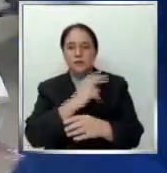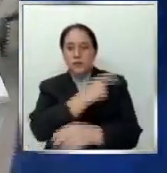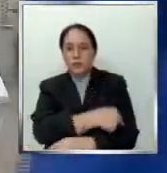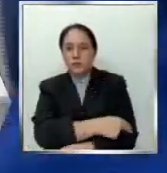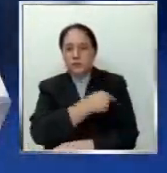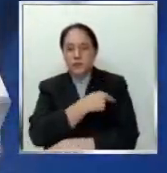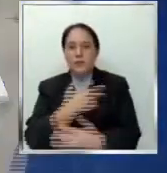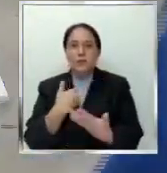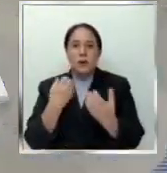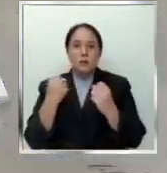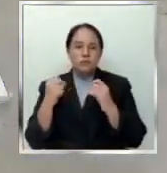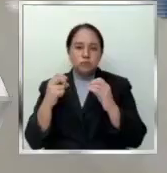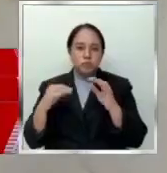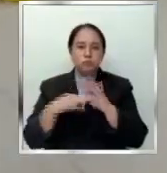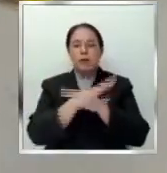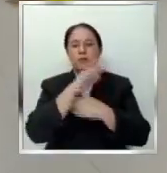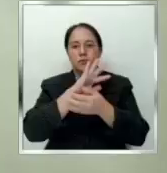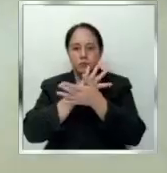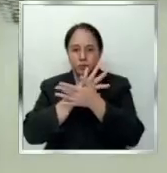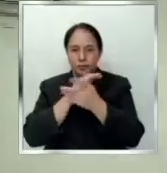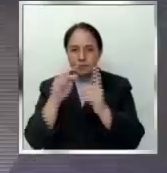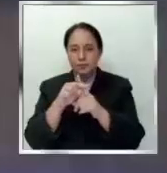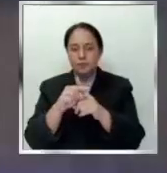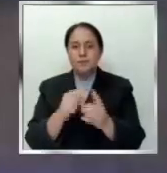dumami ang COVID cases.